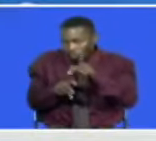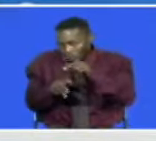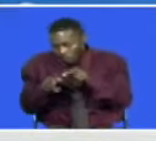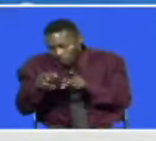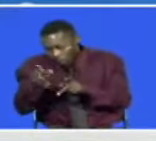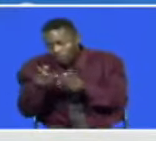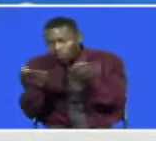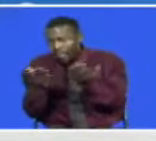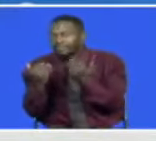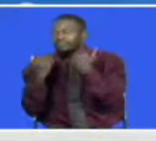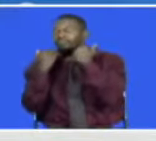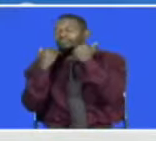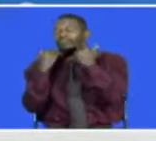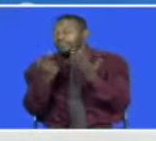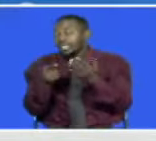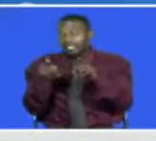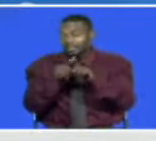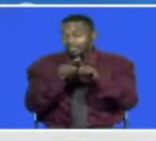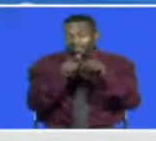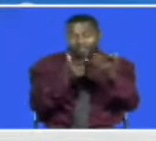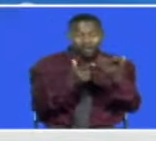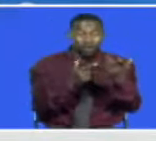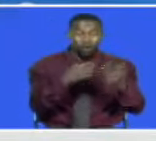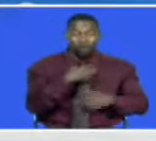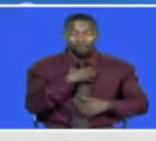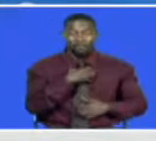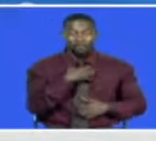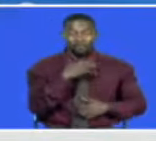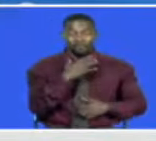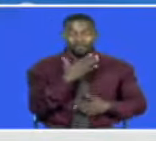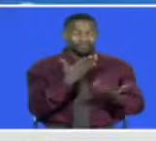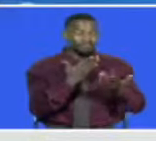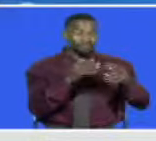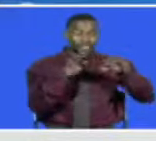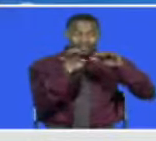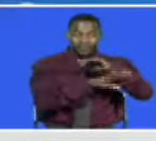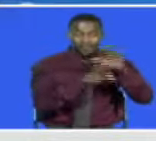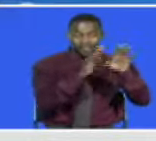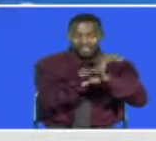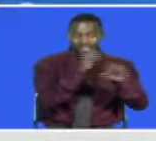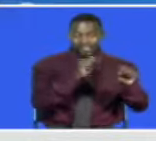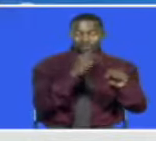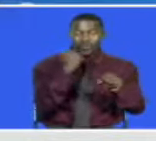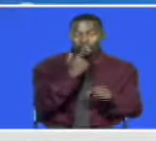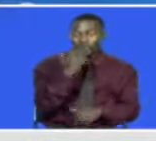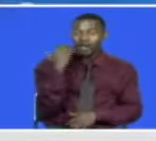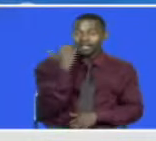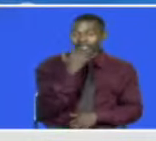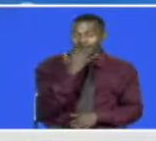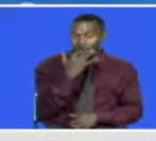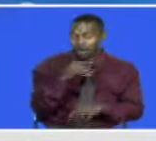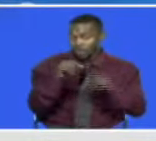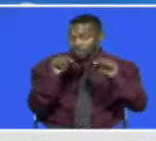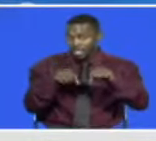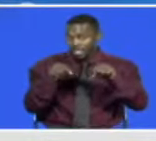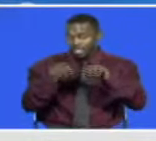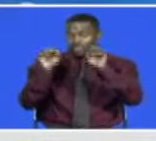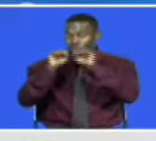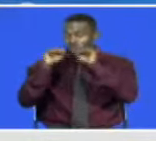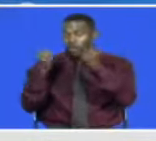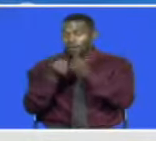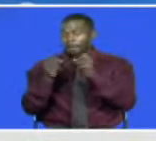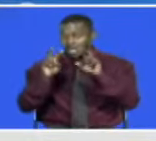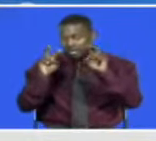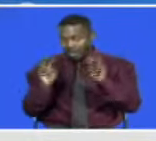ambayo iliyompata naibu wa rais aliyebanduliwa afisini Geoffrey Rigathi Gachagua mapema leo. Kwenye mtandao wake wa